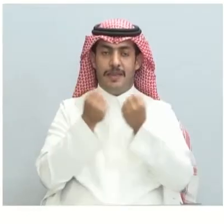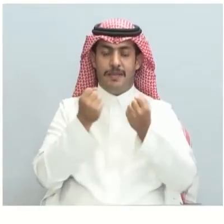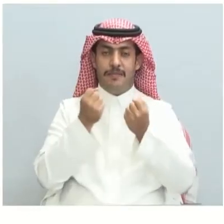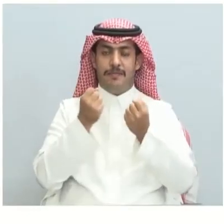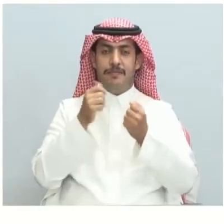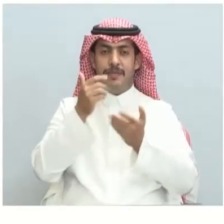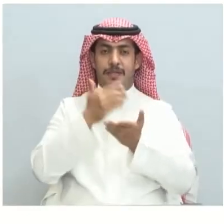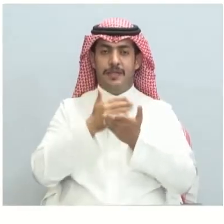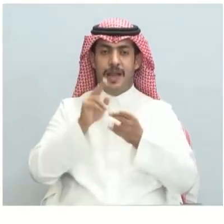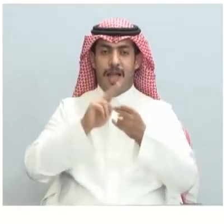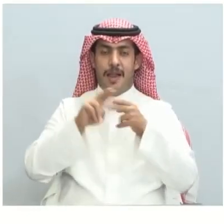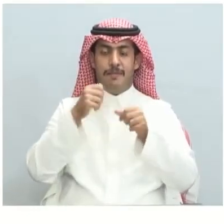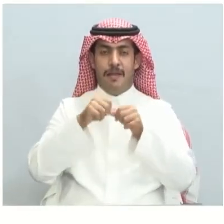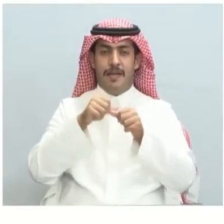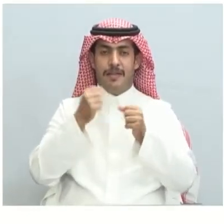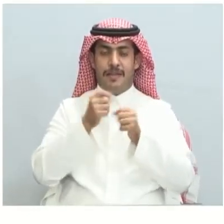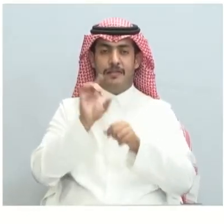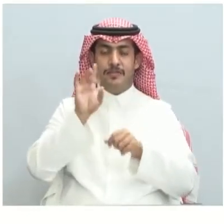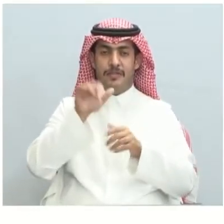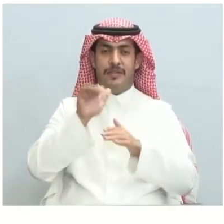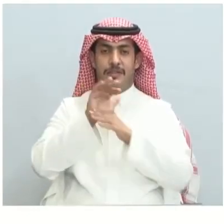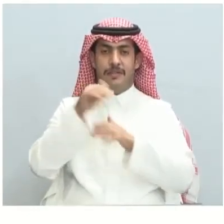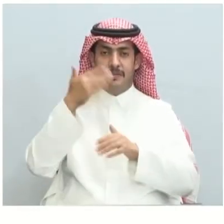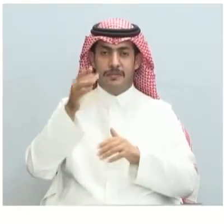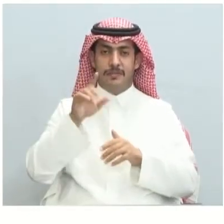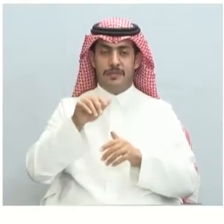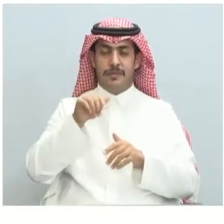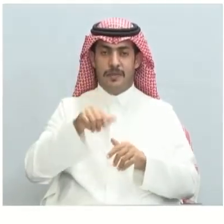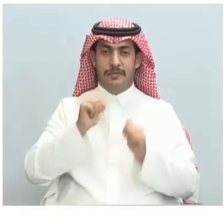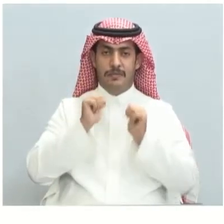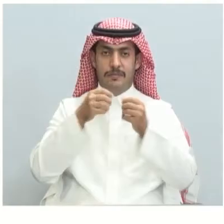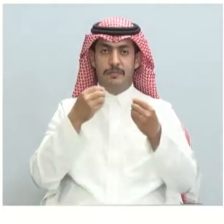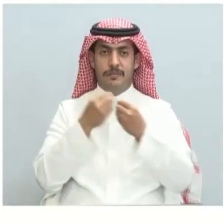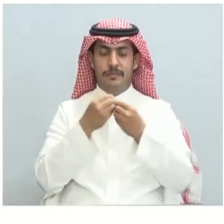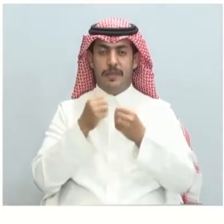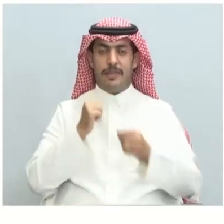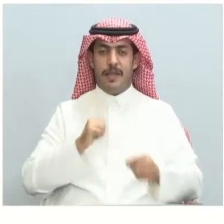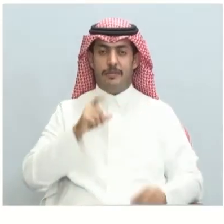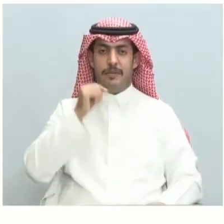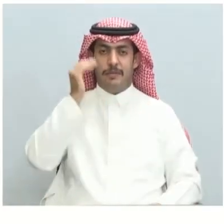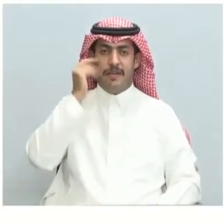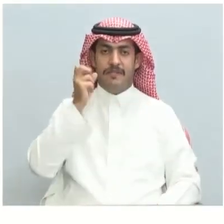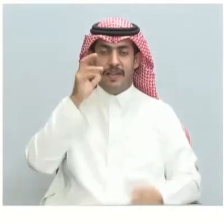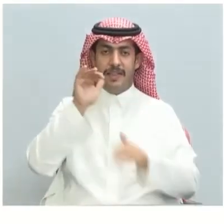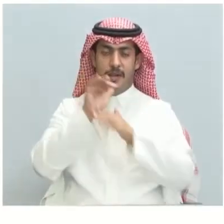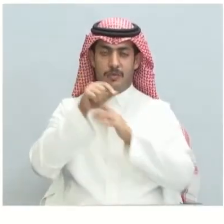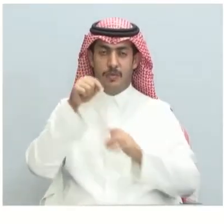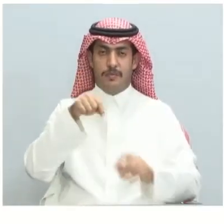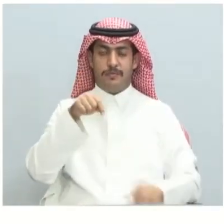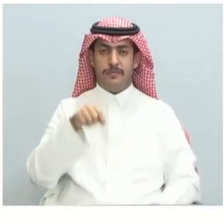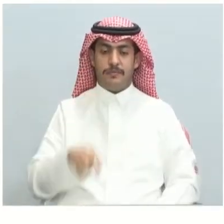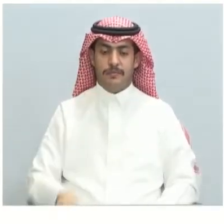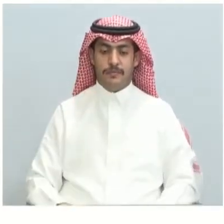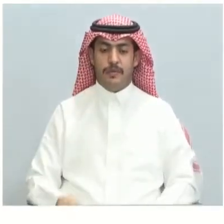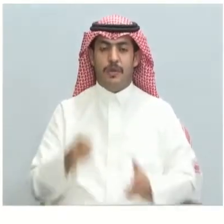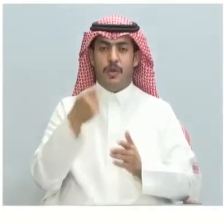نستكمل هل بقيه التدريبات باذن الله في الحصه القادمه اذا ننطلق واياكم وبناتي مع فكره درس اليوم